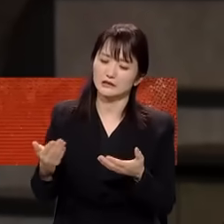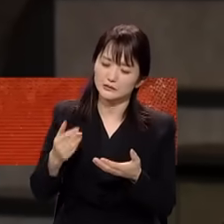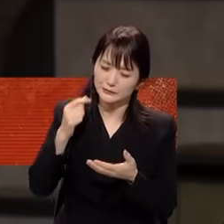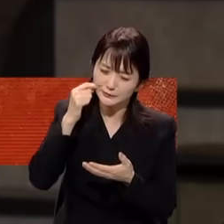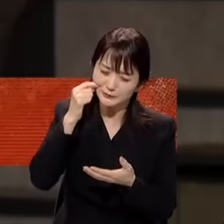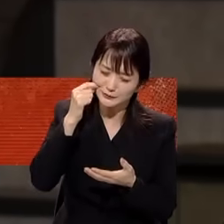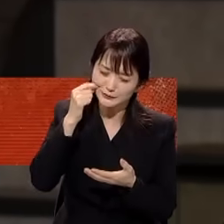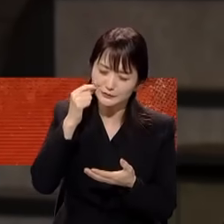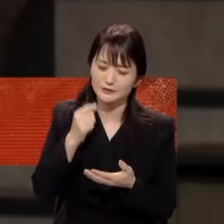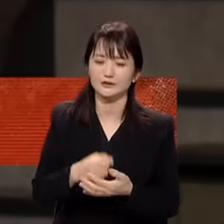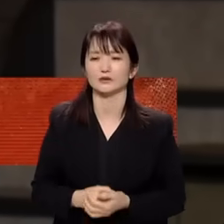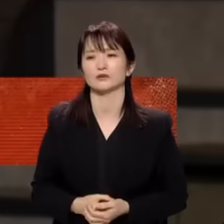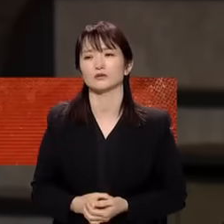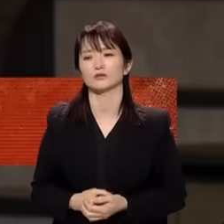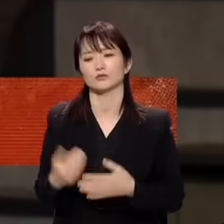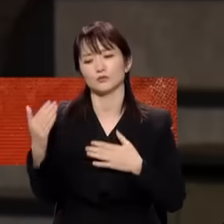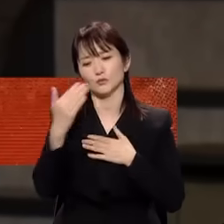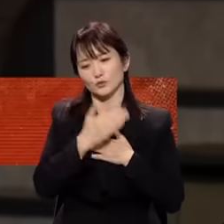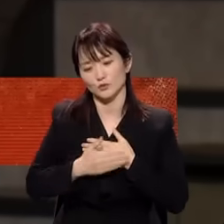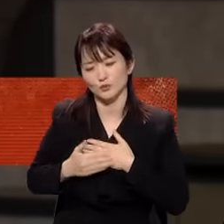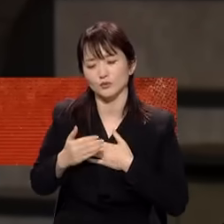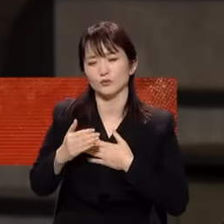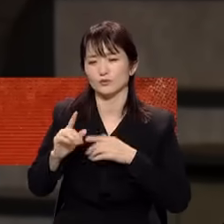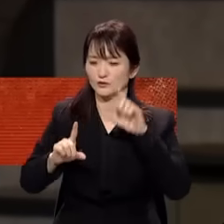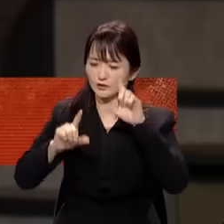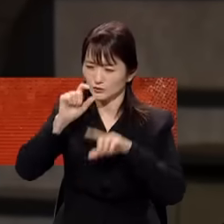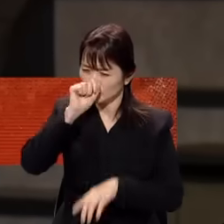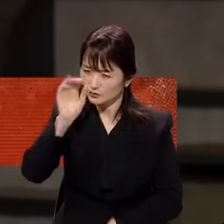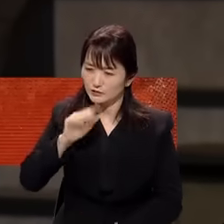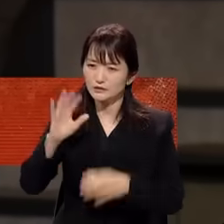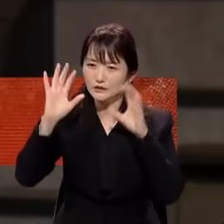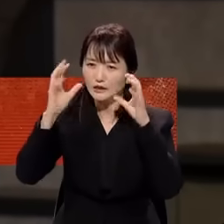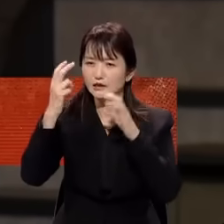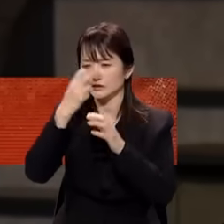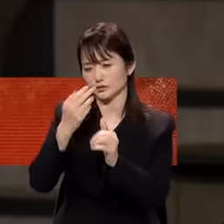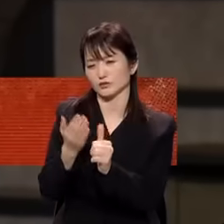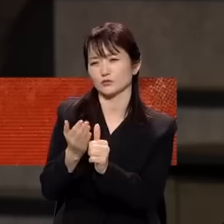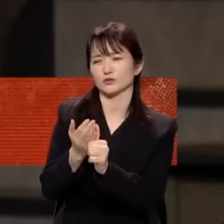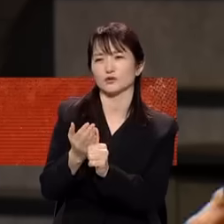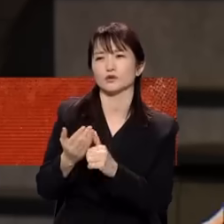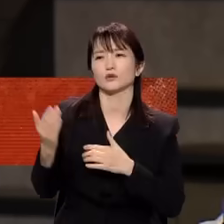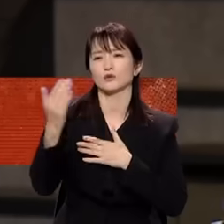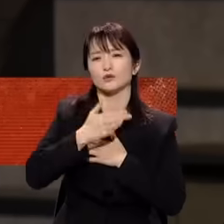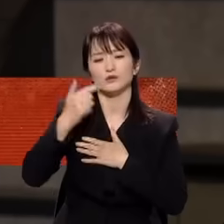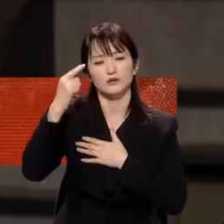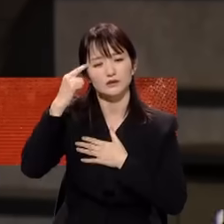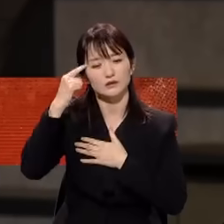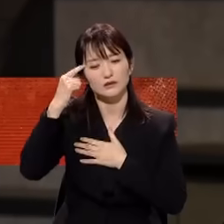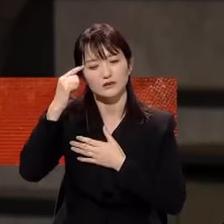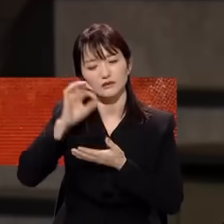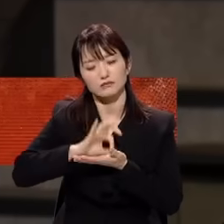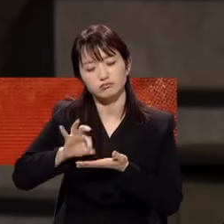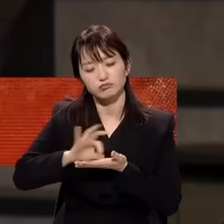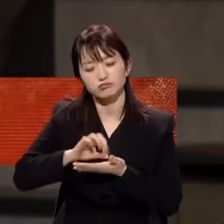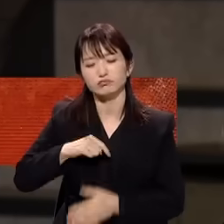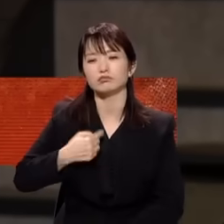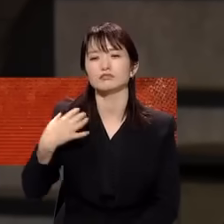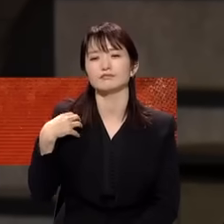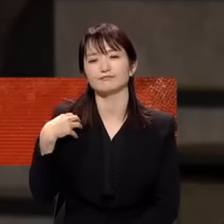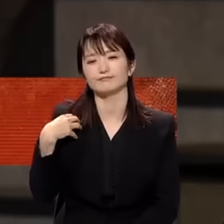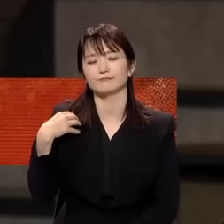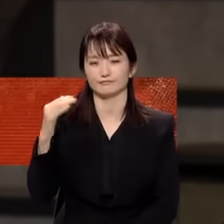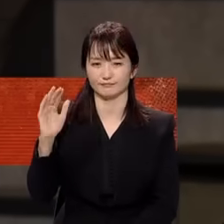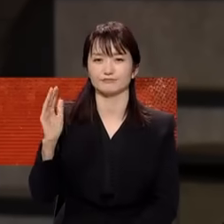몸 컨디션도 별로 안 좋은데다가 아이 키우면서 육체적 정신적으로 소진됐다. 그거는 자기가 감당을 해야 될